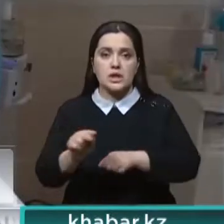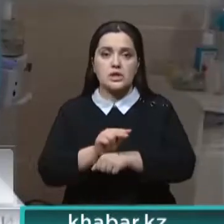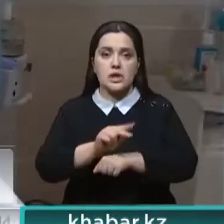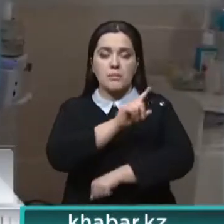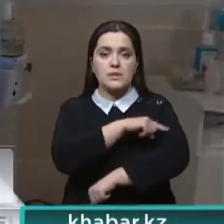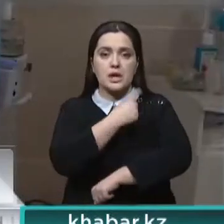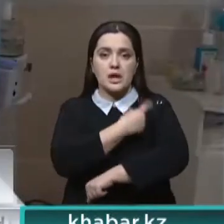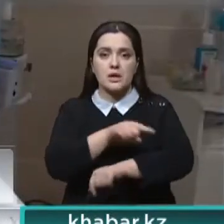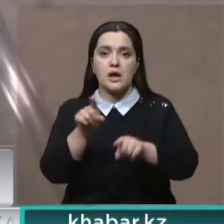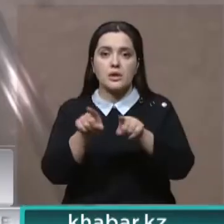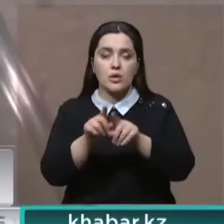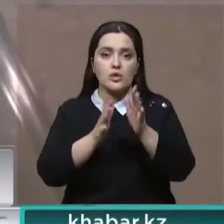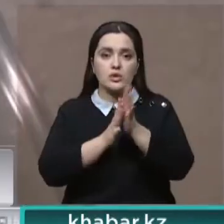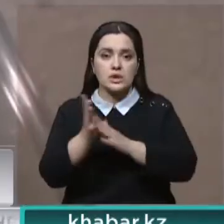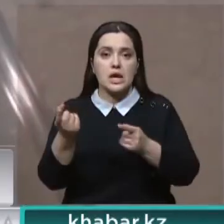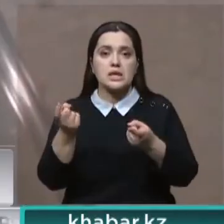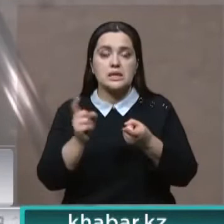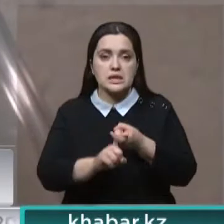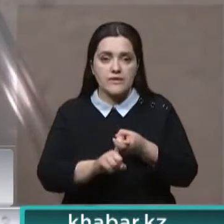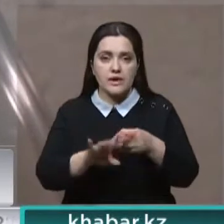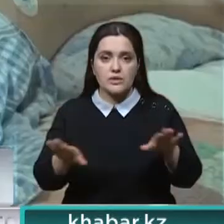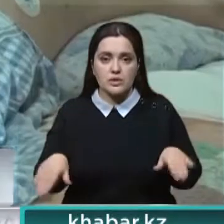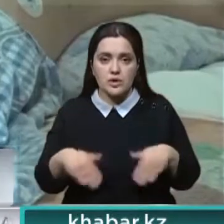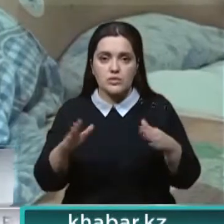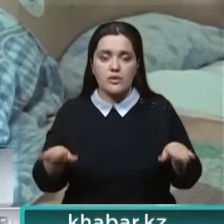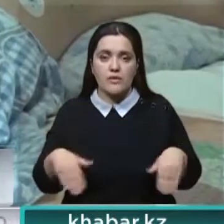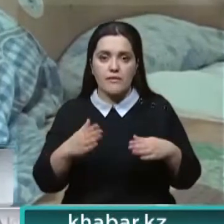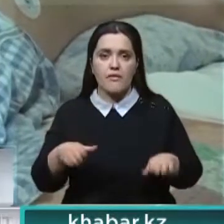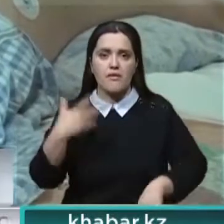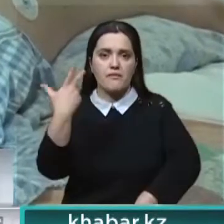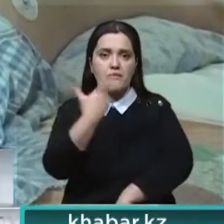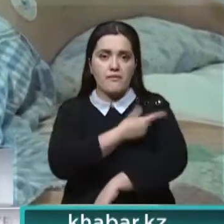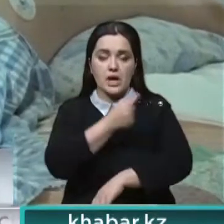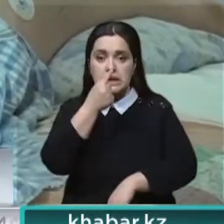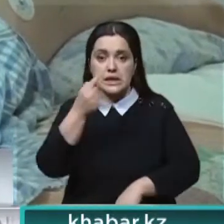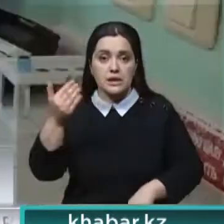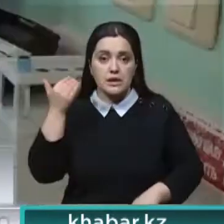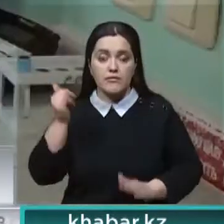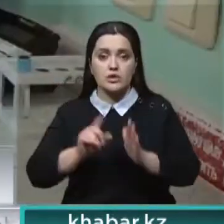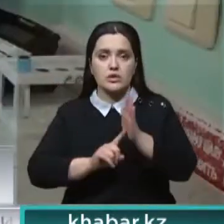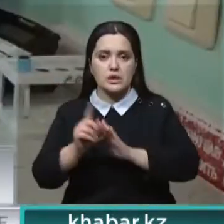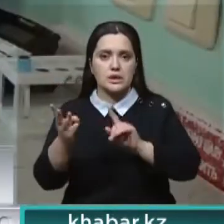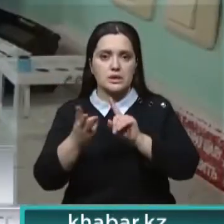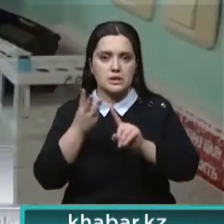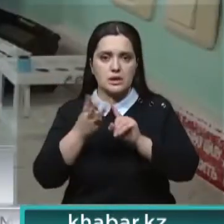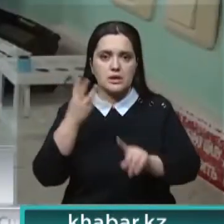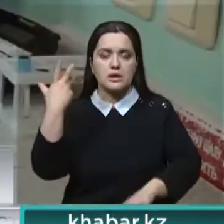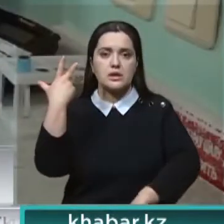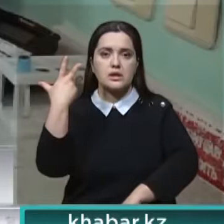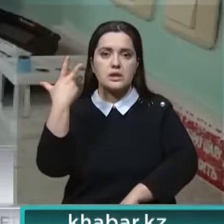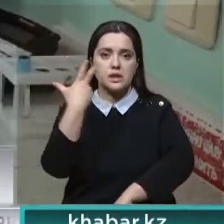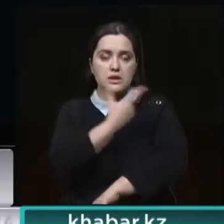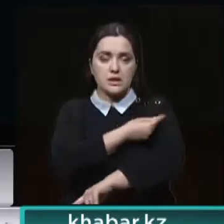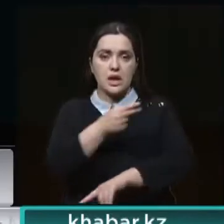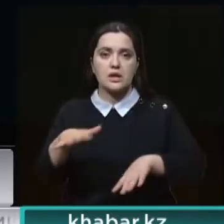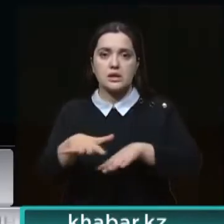получают лечение в стационарах. Такой рост эпидемиологи связывают с отсутствием вакцинации. Недавно в регионе